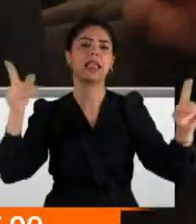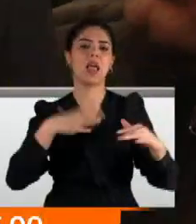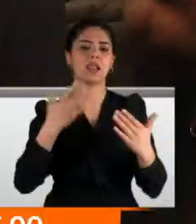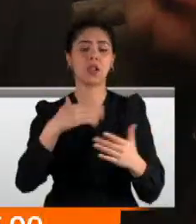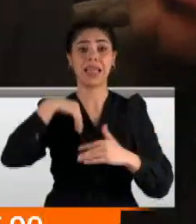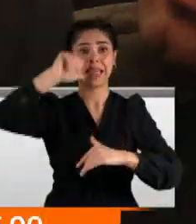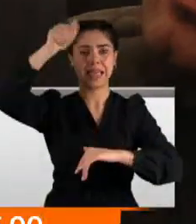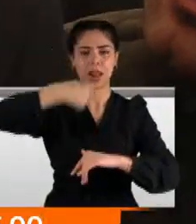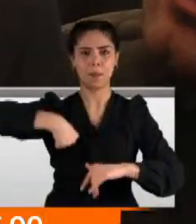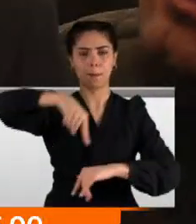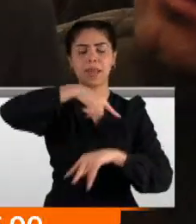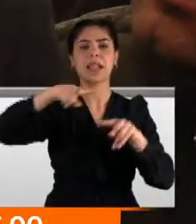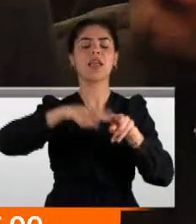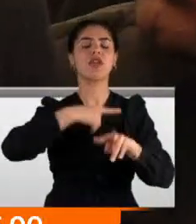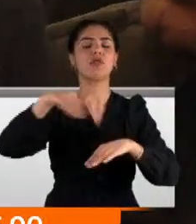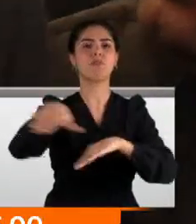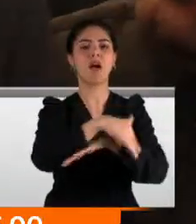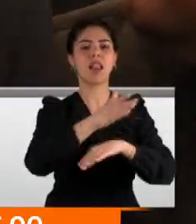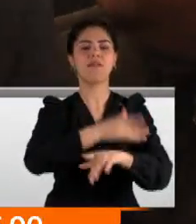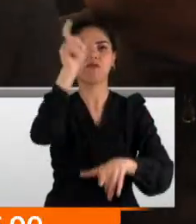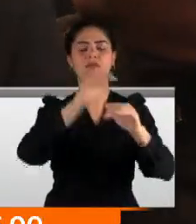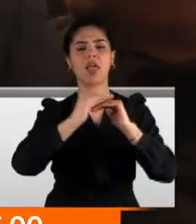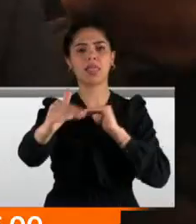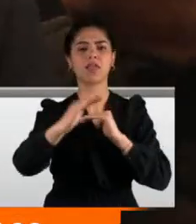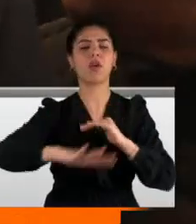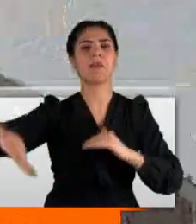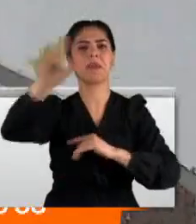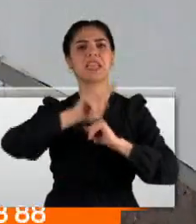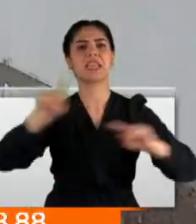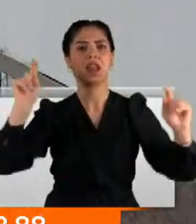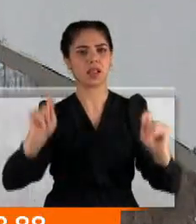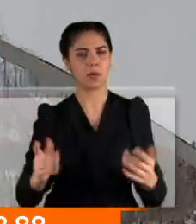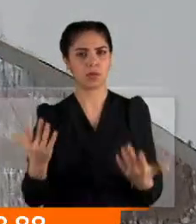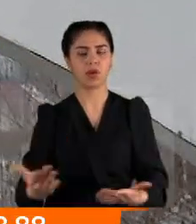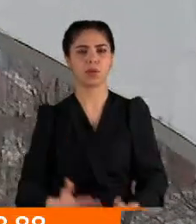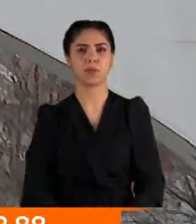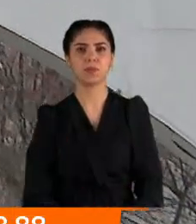Biz yarın Yeşilkent Mahallesi halkı olarak hep beraber gidip itirazda bulunacağız.